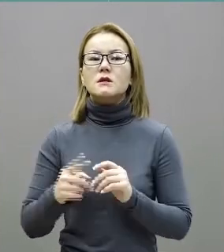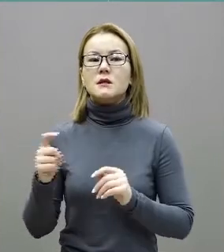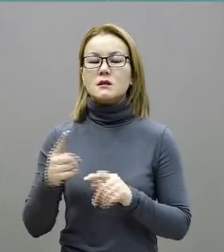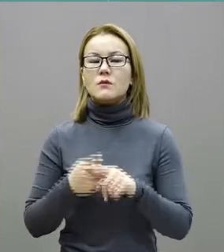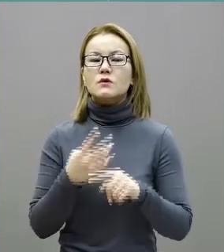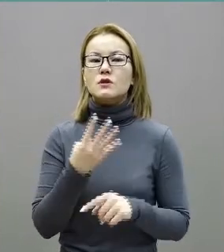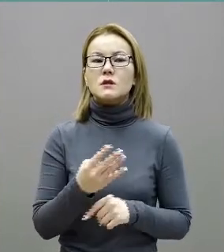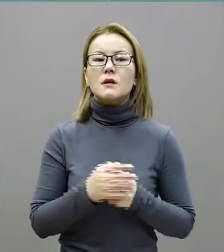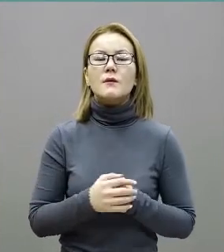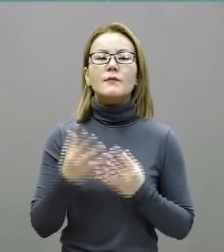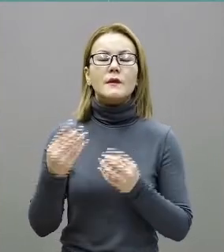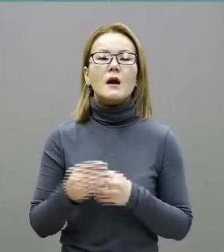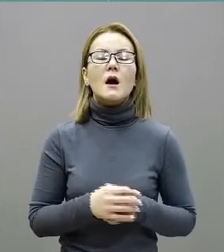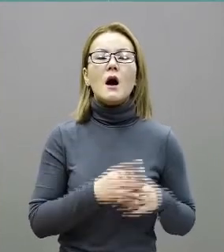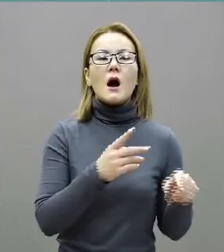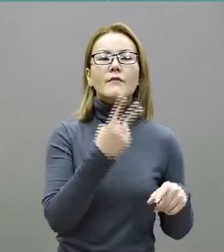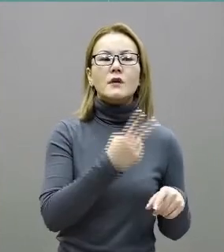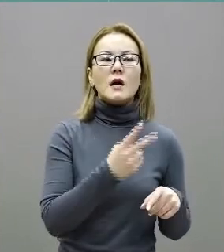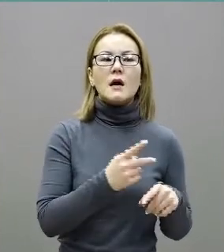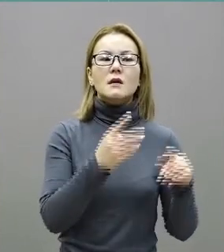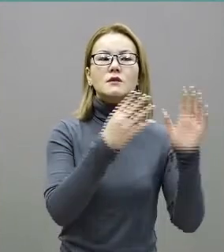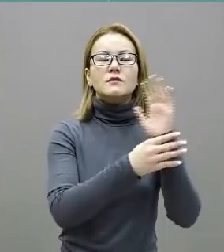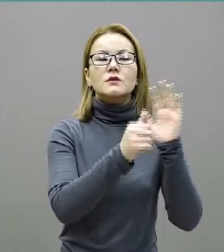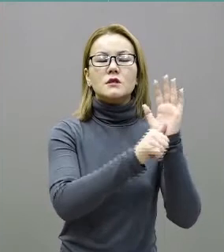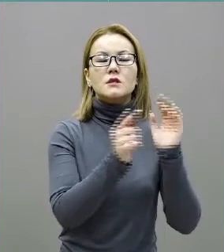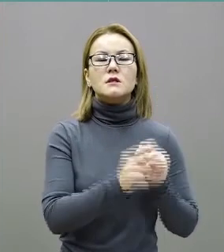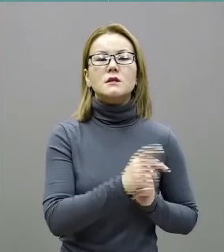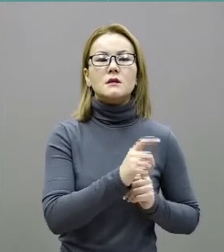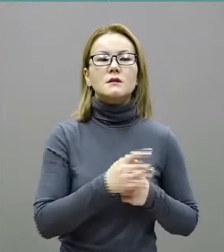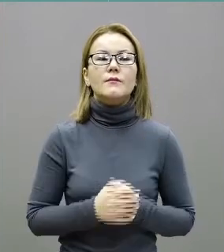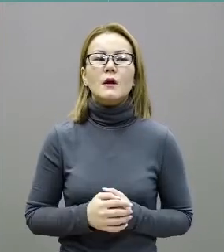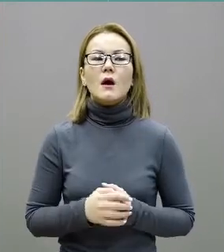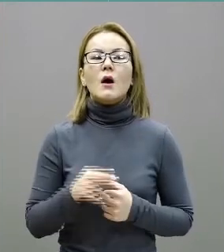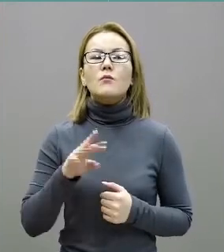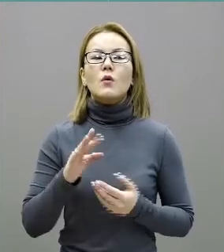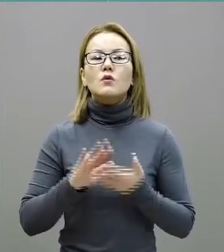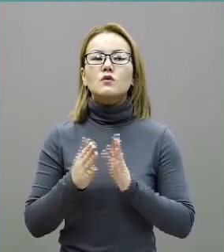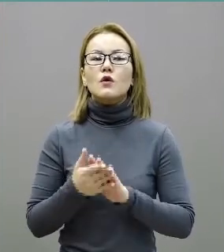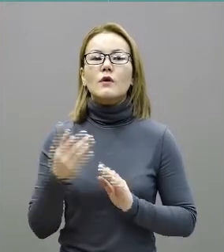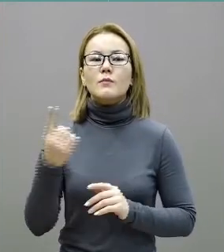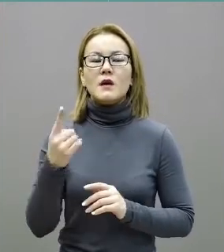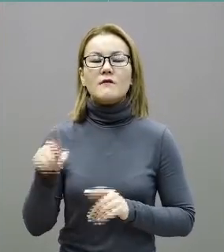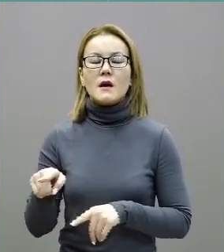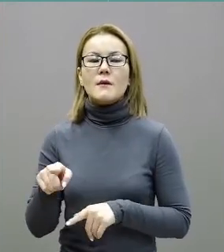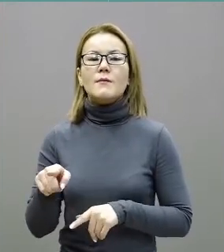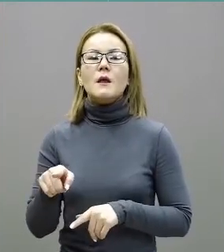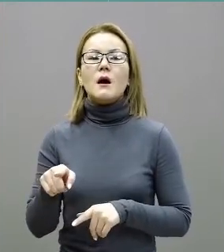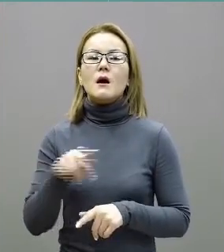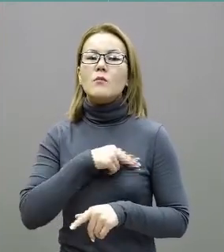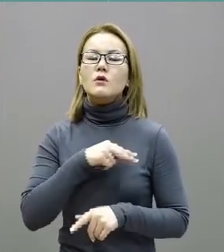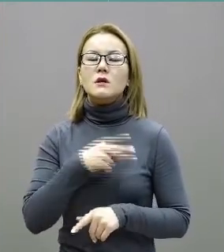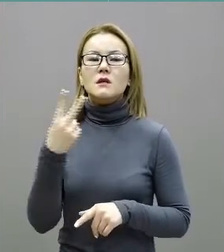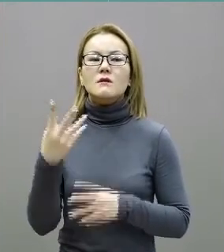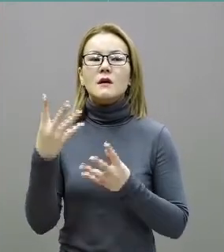дня 2 96 деленная на и казни так как по условию первая мастерская работала на два дня меньше